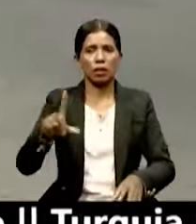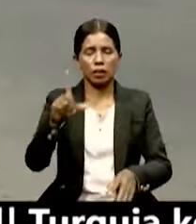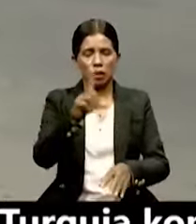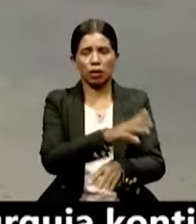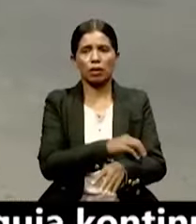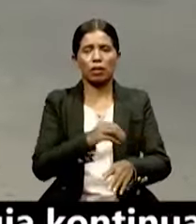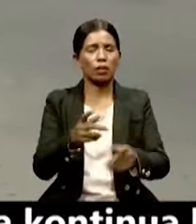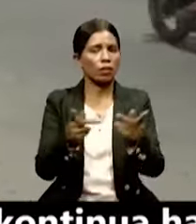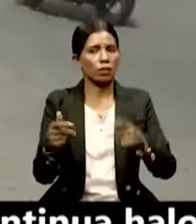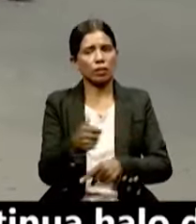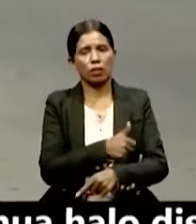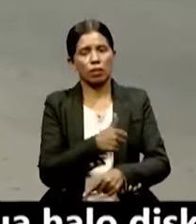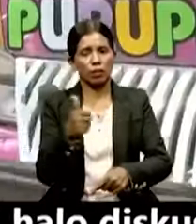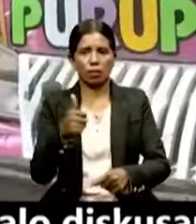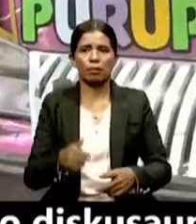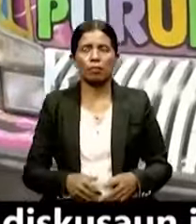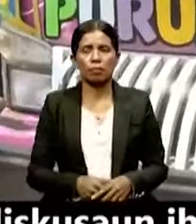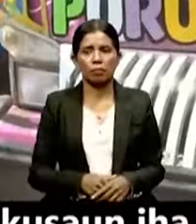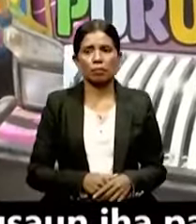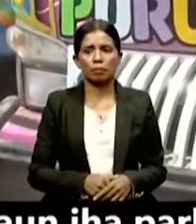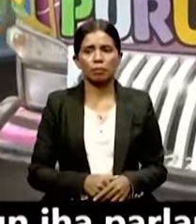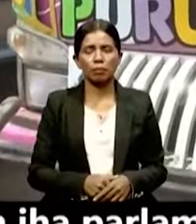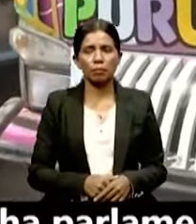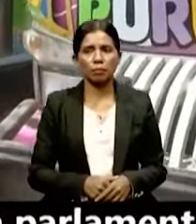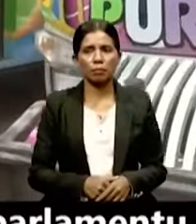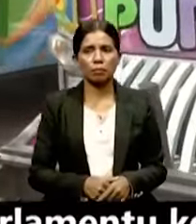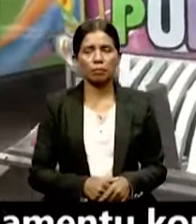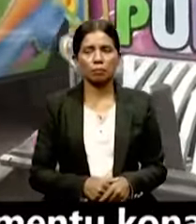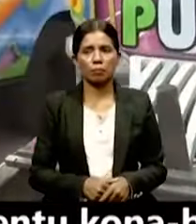elem loi no fatin sireselok Felicia Fonseca Benvinda Simenes GMN